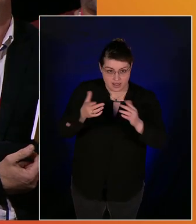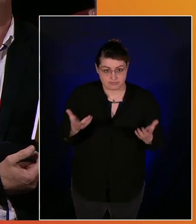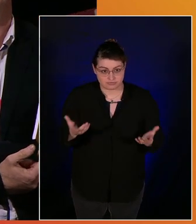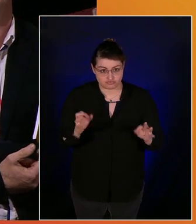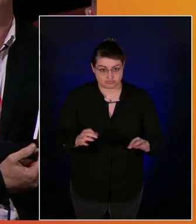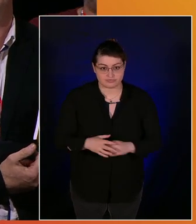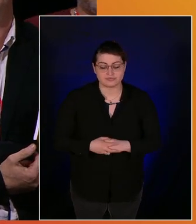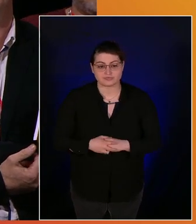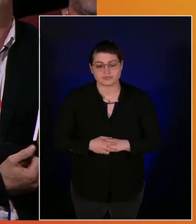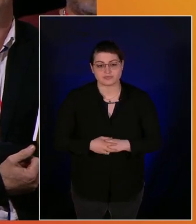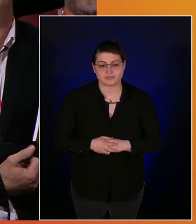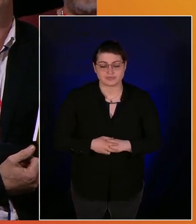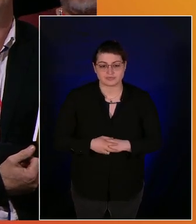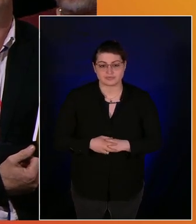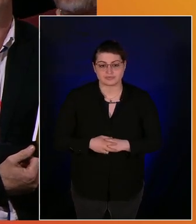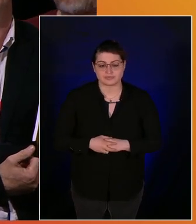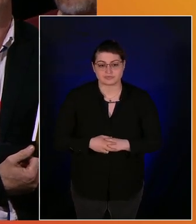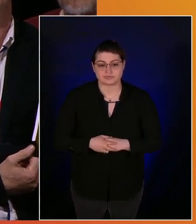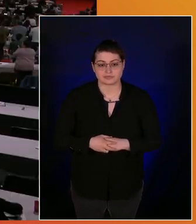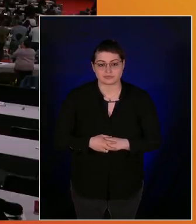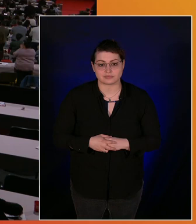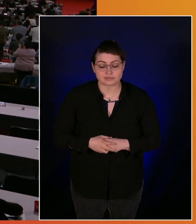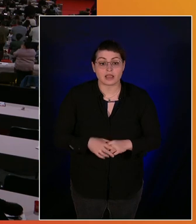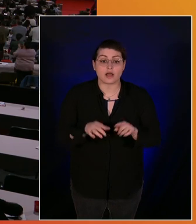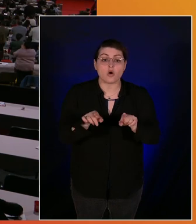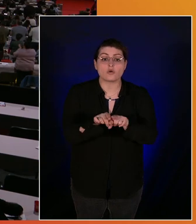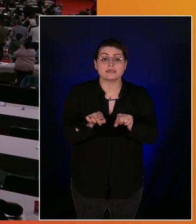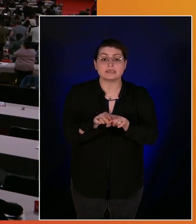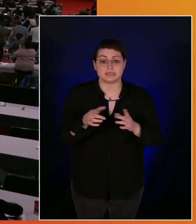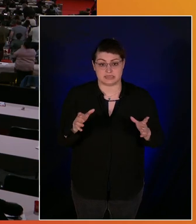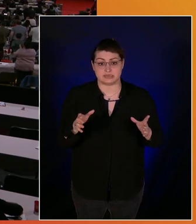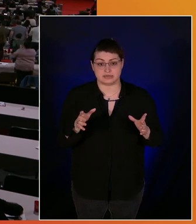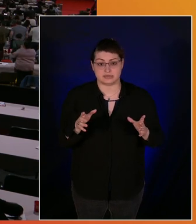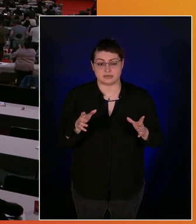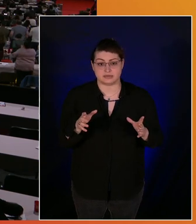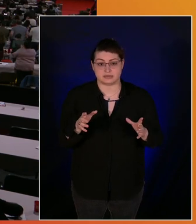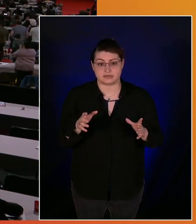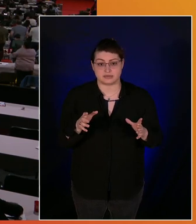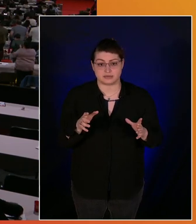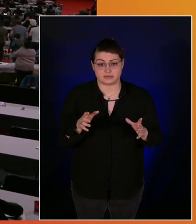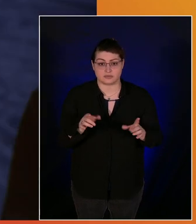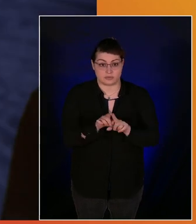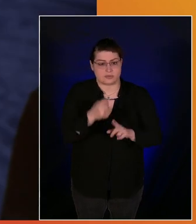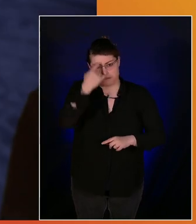congrès. Et puis, je voudrais aussi et surtout